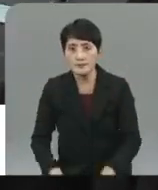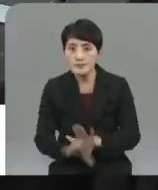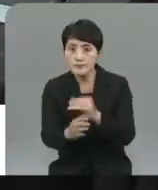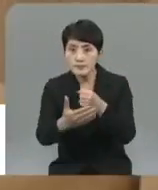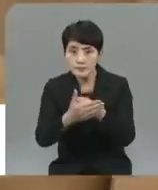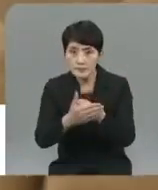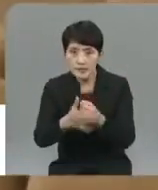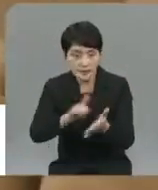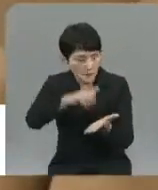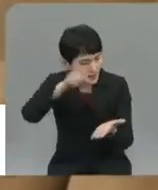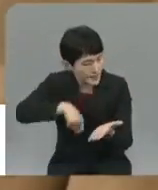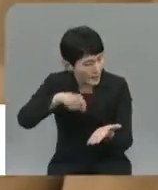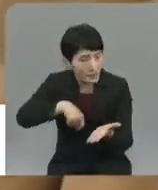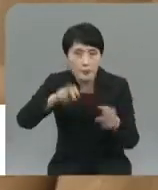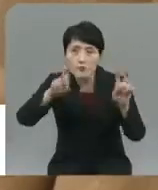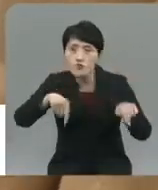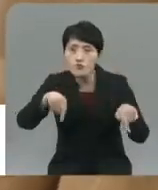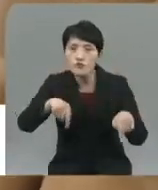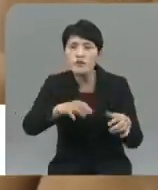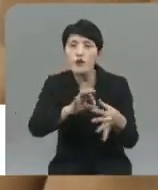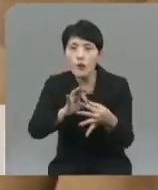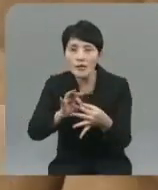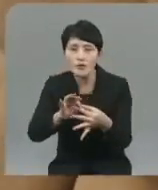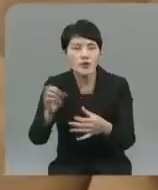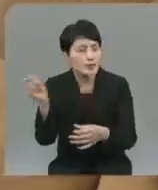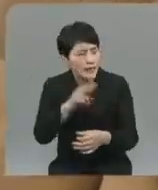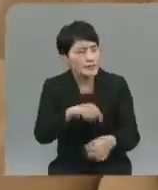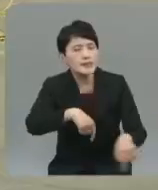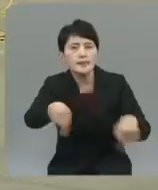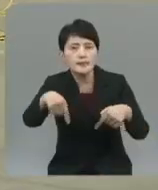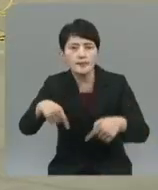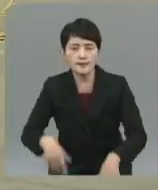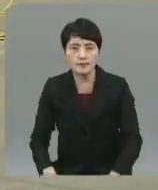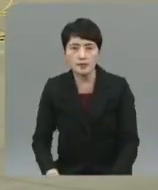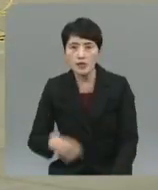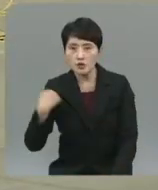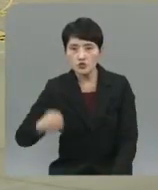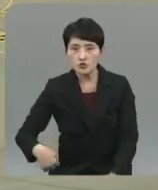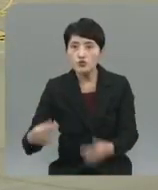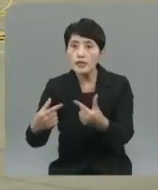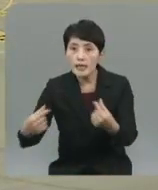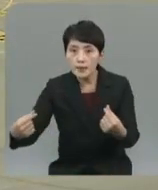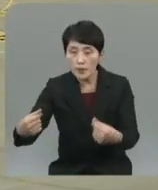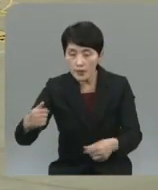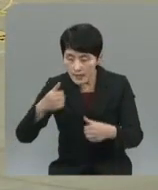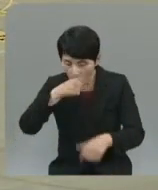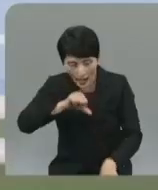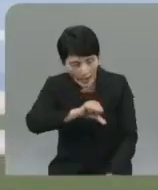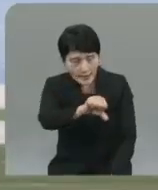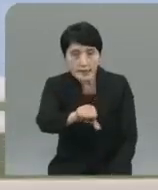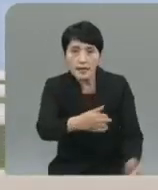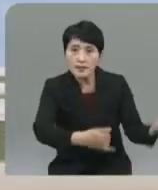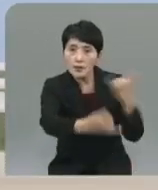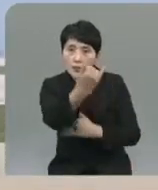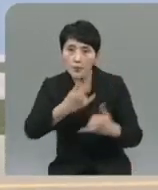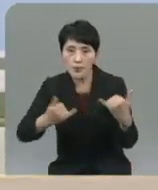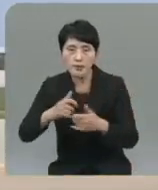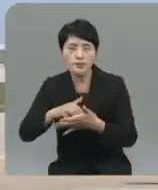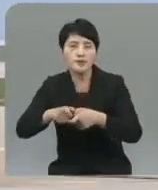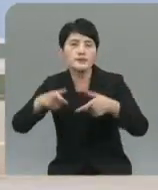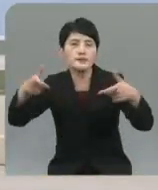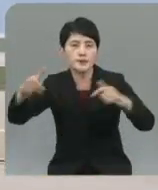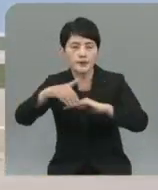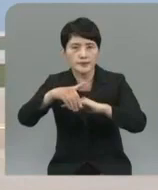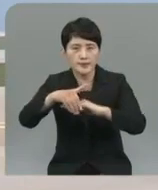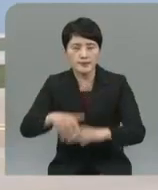und Touristen anzulocken ziel ist es die Zahl der ausländischen Touristen dieses Jahr mehr als zu verdoppeln aktuell